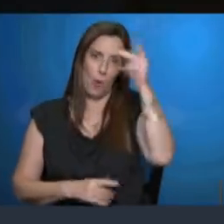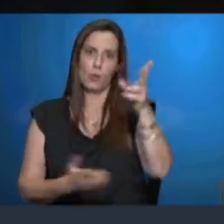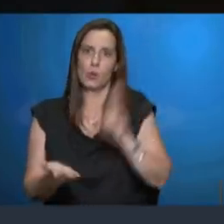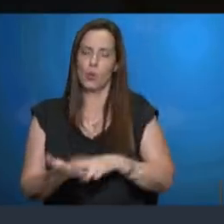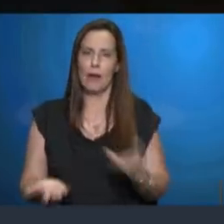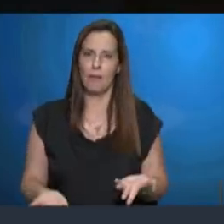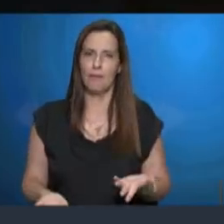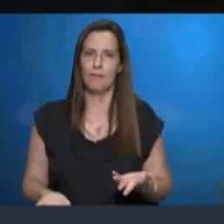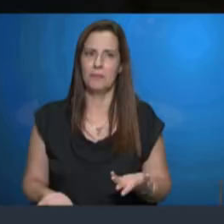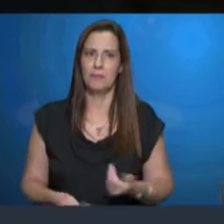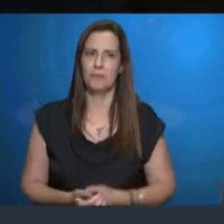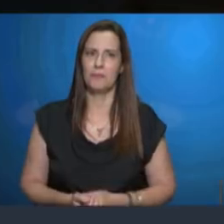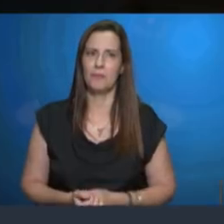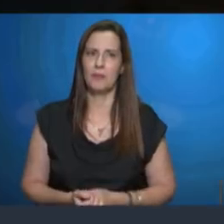צודק.